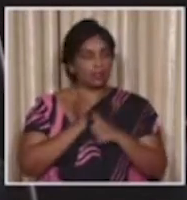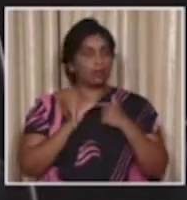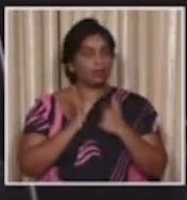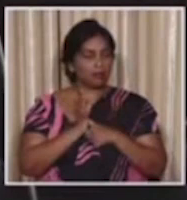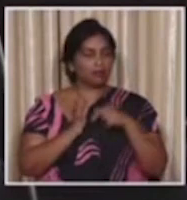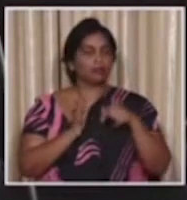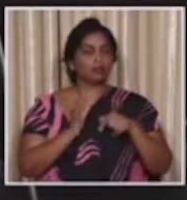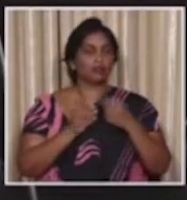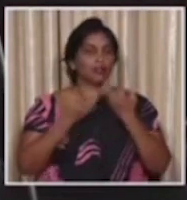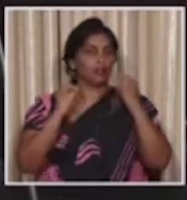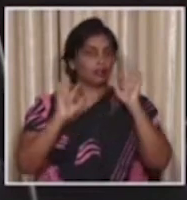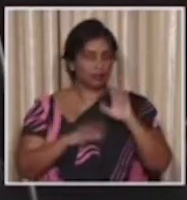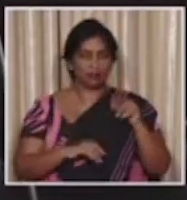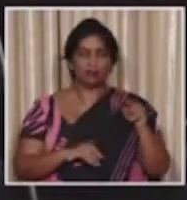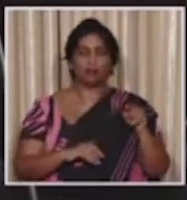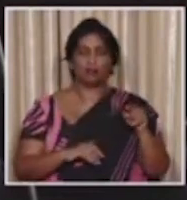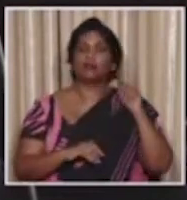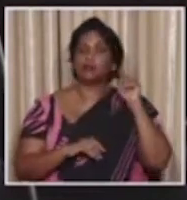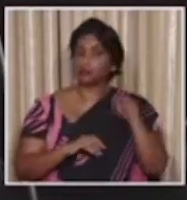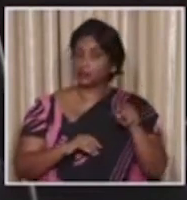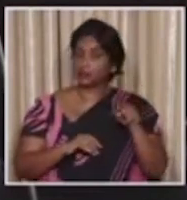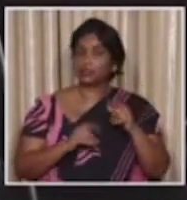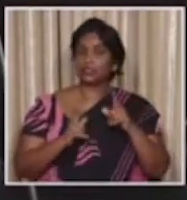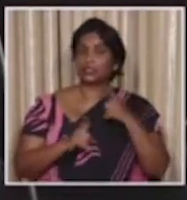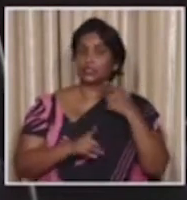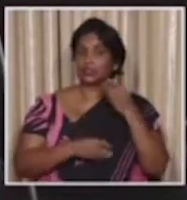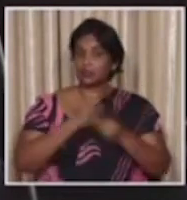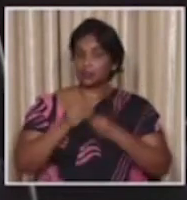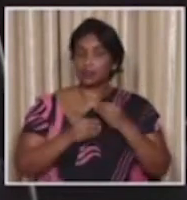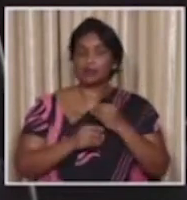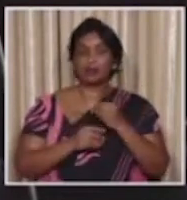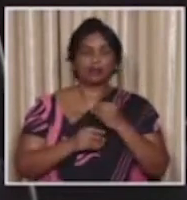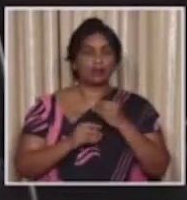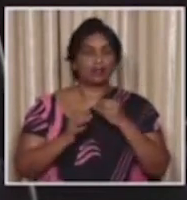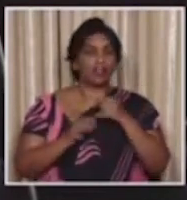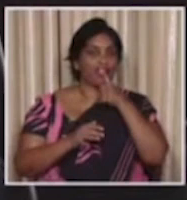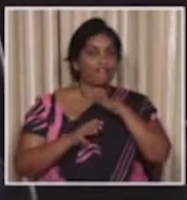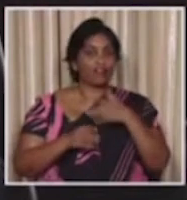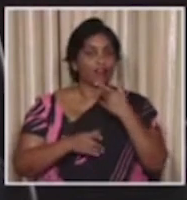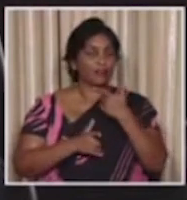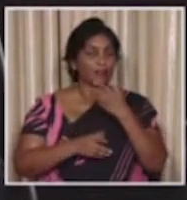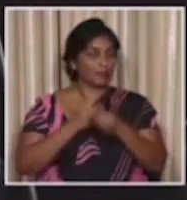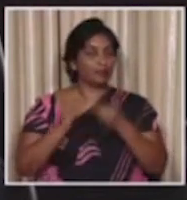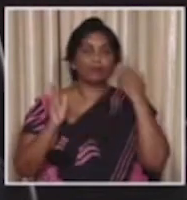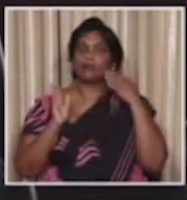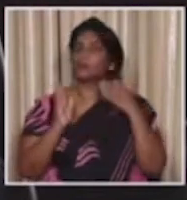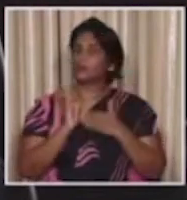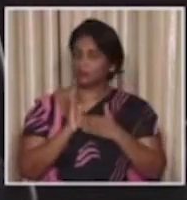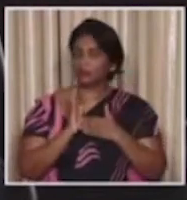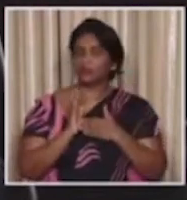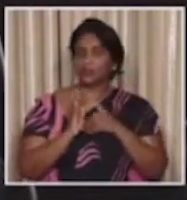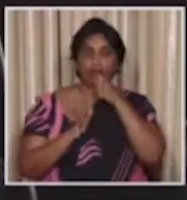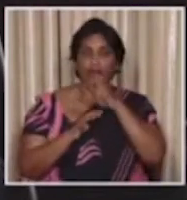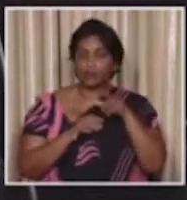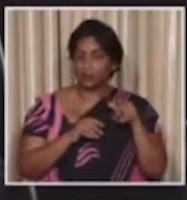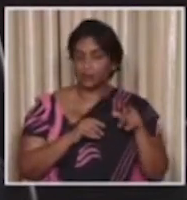පනත්වලින් නිදහස් කර තිබුණා. ඔබතුමිය දීවර මිරිදිය දීවර කර්මාන්තය කරන දීවරය වෙනුවෙන් ඒ